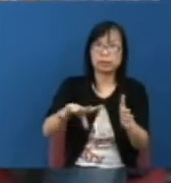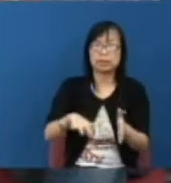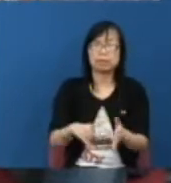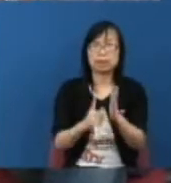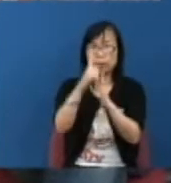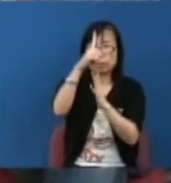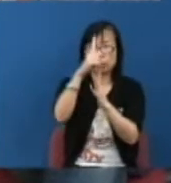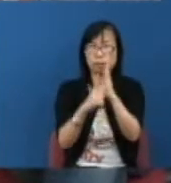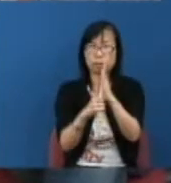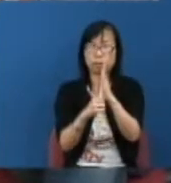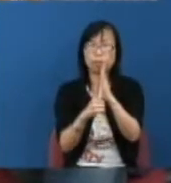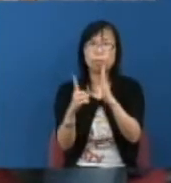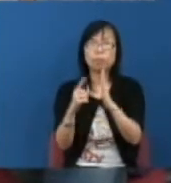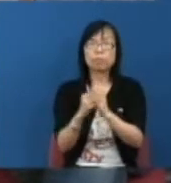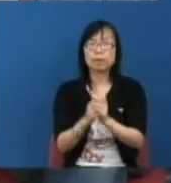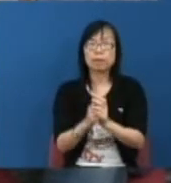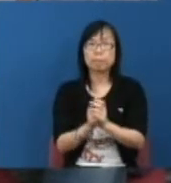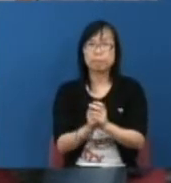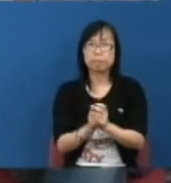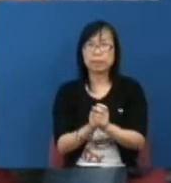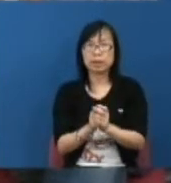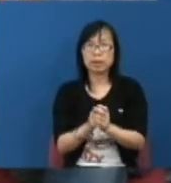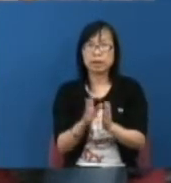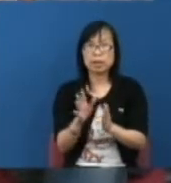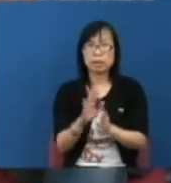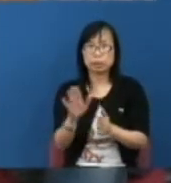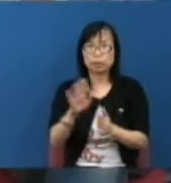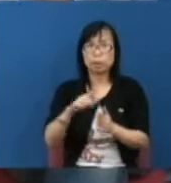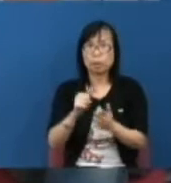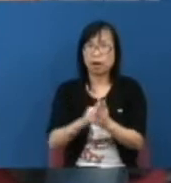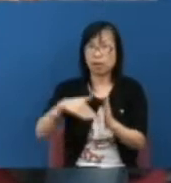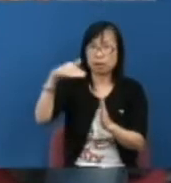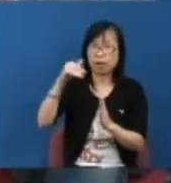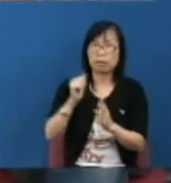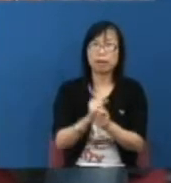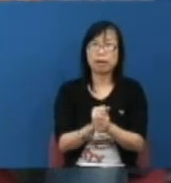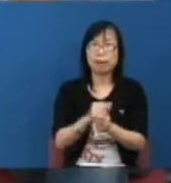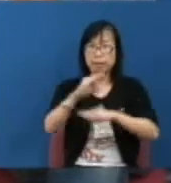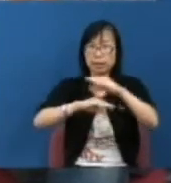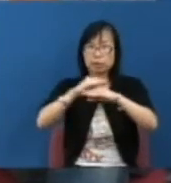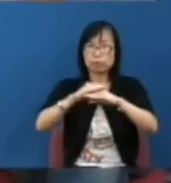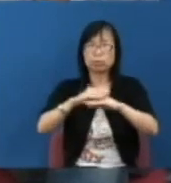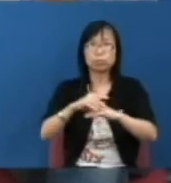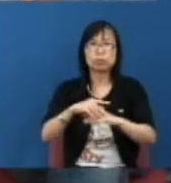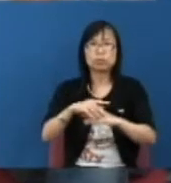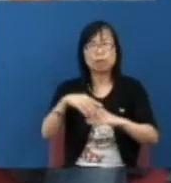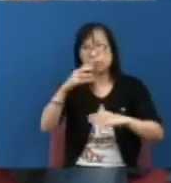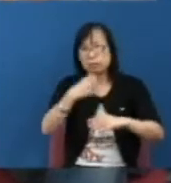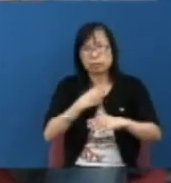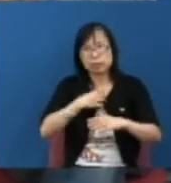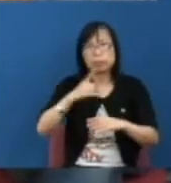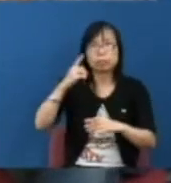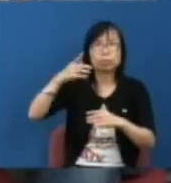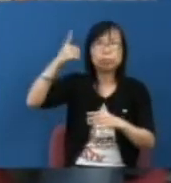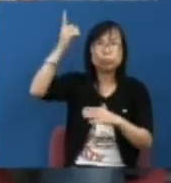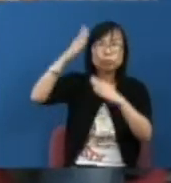度降温嗰樣嘢咧，因為你唔同high rise building 啊，其實中間可能都冇乜感受到天台嗰個熱力。 係啊，